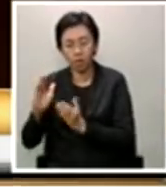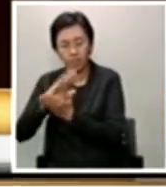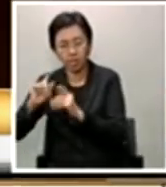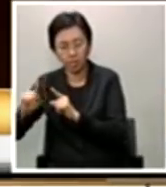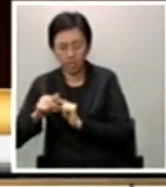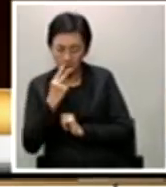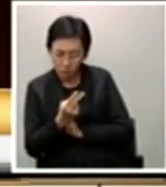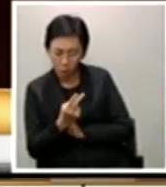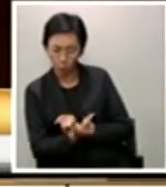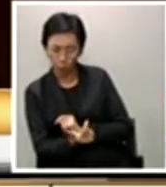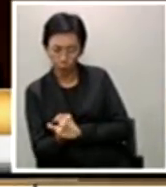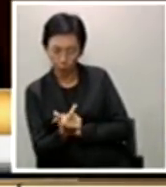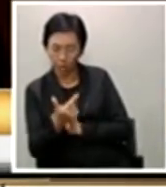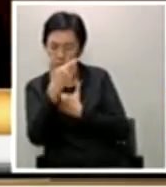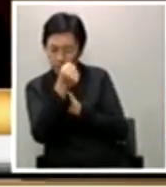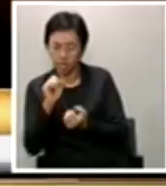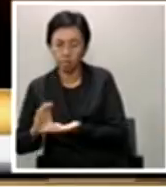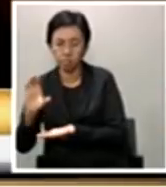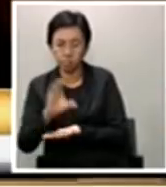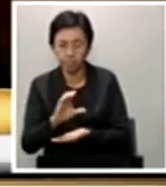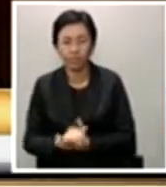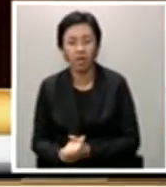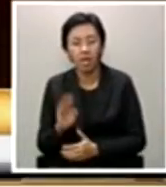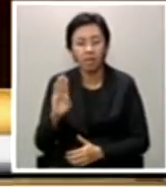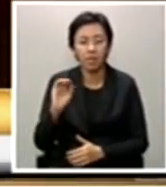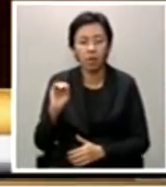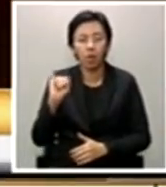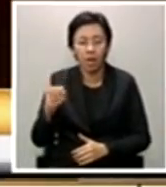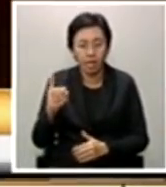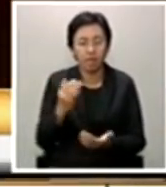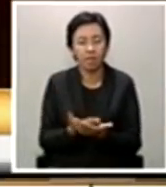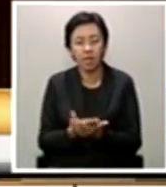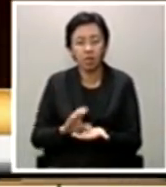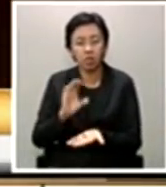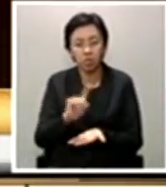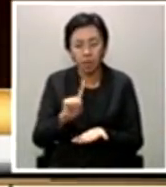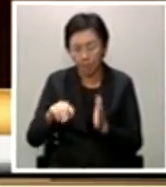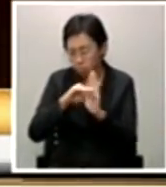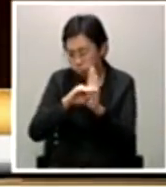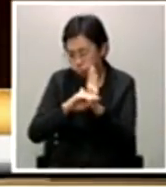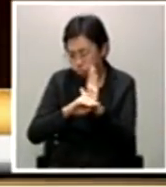ลงทุน BOI ก็ต้องออกมาตรการเพื่อจูงใจพวกเขาเนี่ยเข้